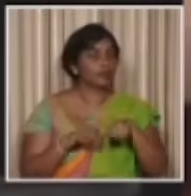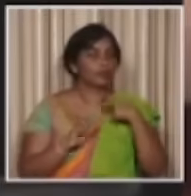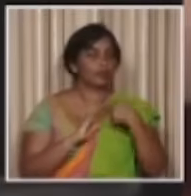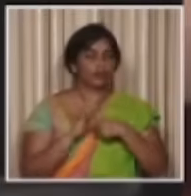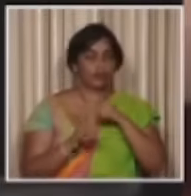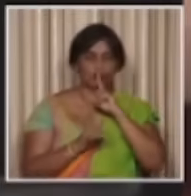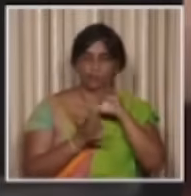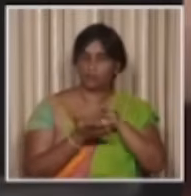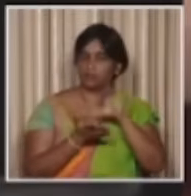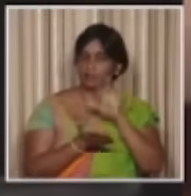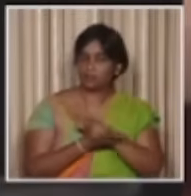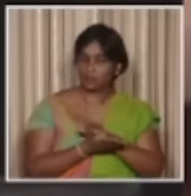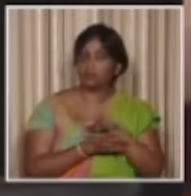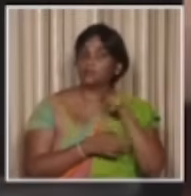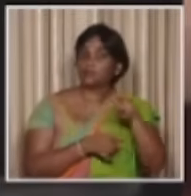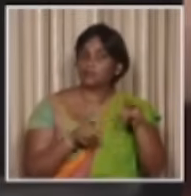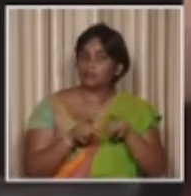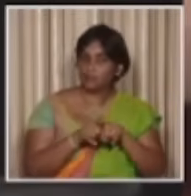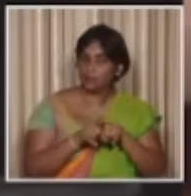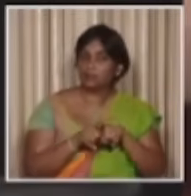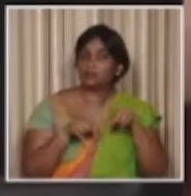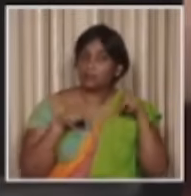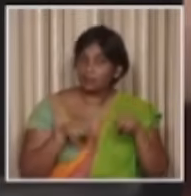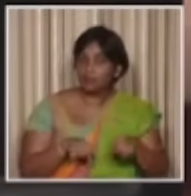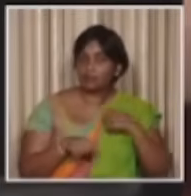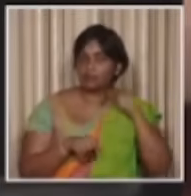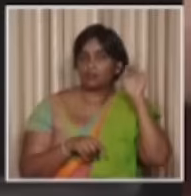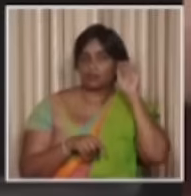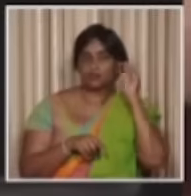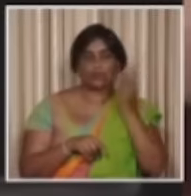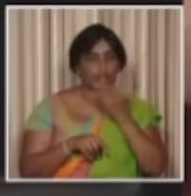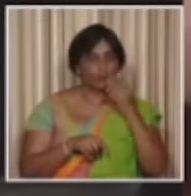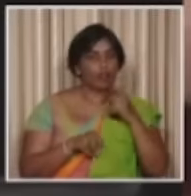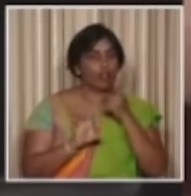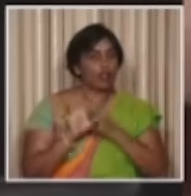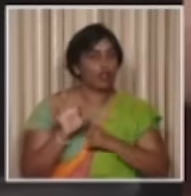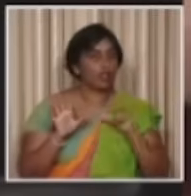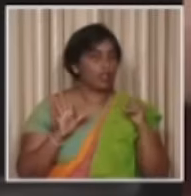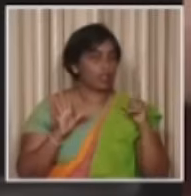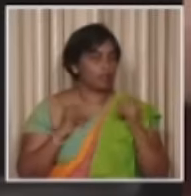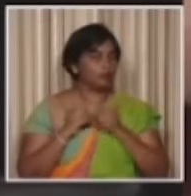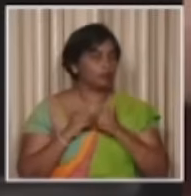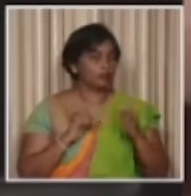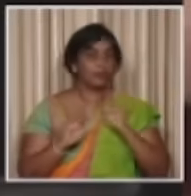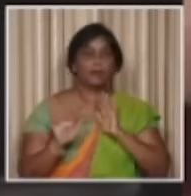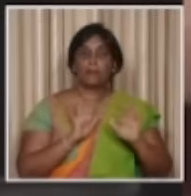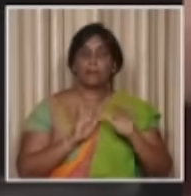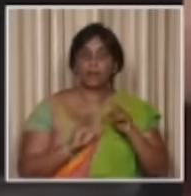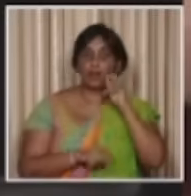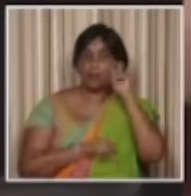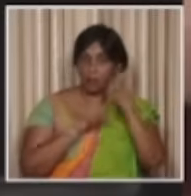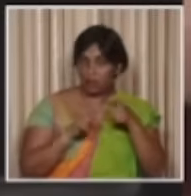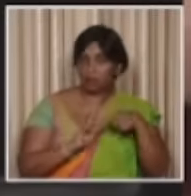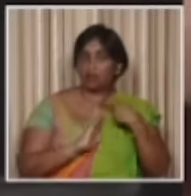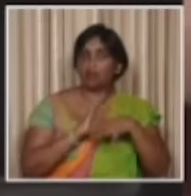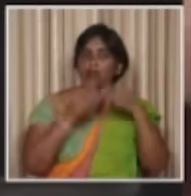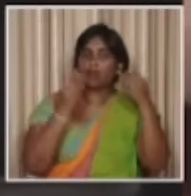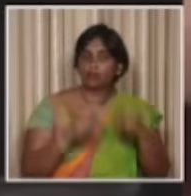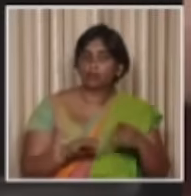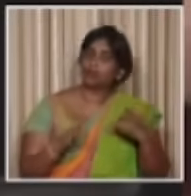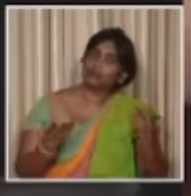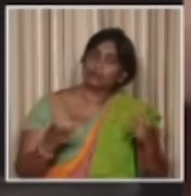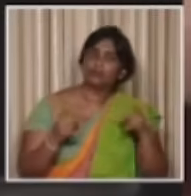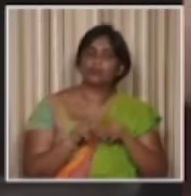රටට තීන්දුවක් දීලා තියෙනවා. එහෙමනම් අපිට දැන් දැනගන්න පුළුවන් වෙනවා අවුරුදු 70ක් තිස්සේ පාලනය කරපු මිනිස්සුද මේ රට බංකොලොත් කළේ.